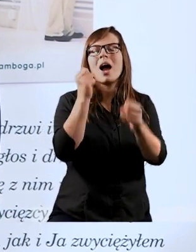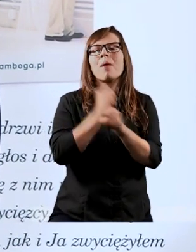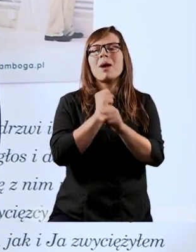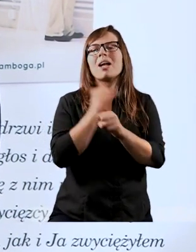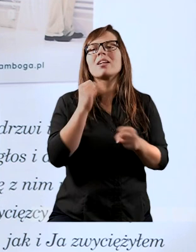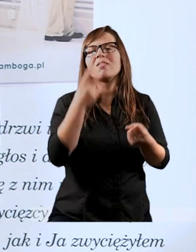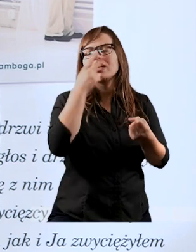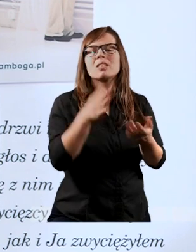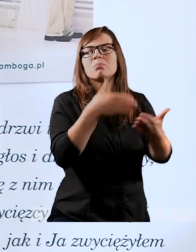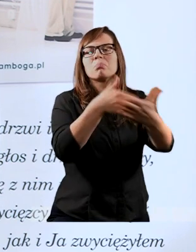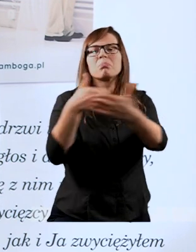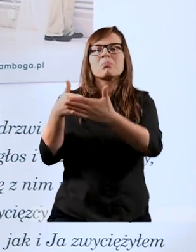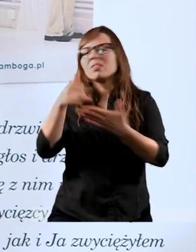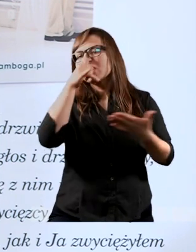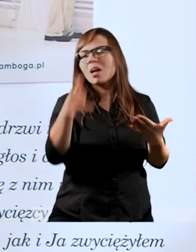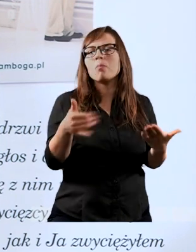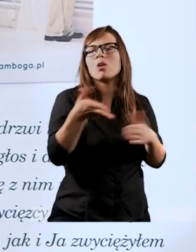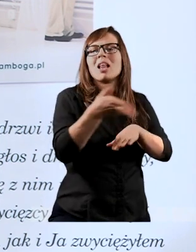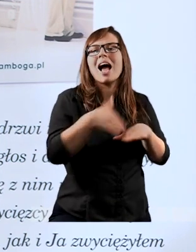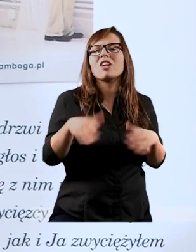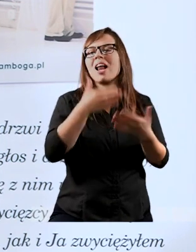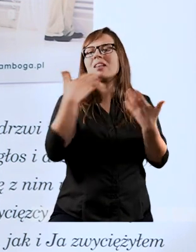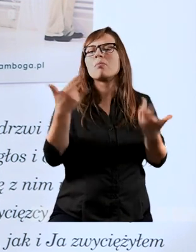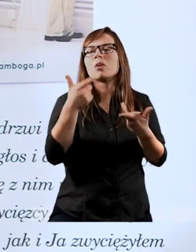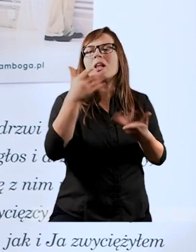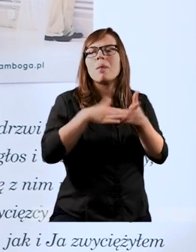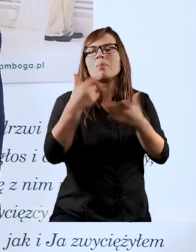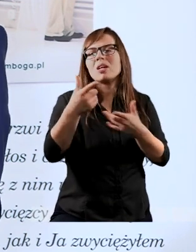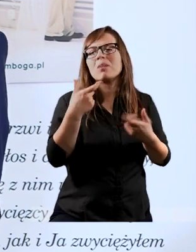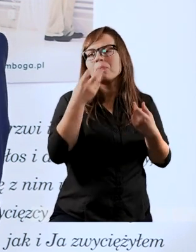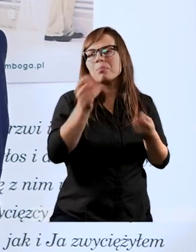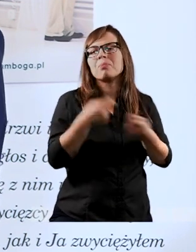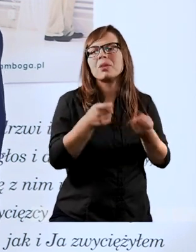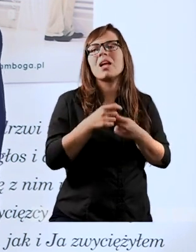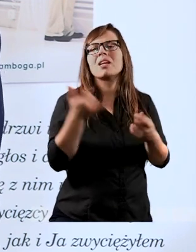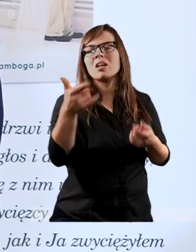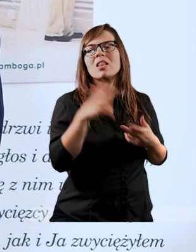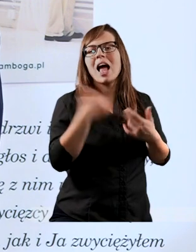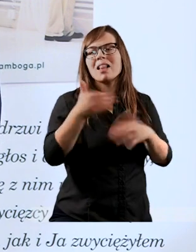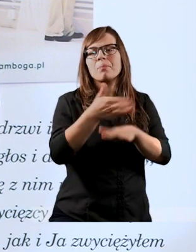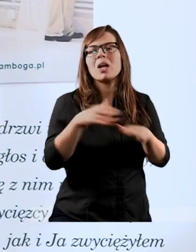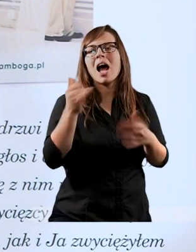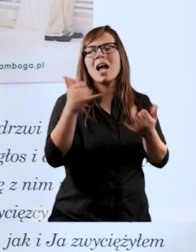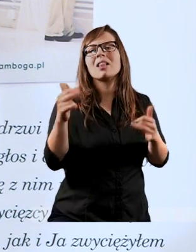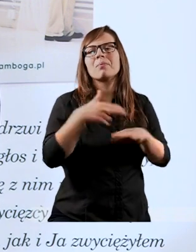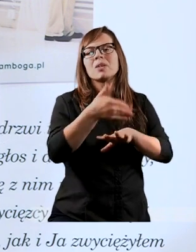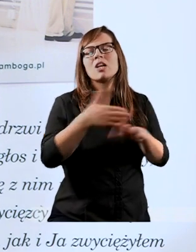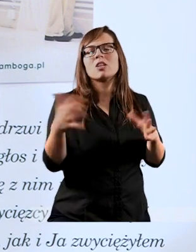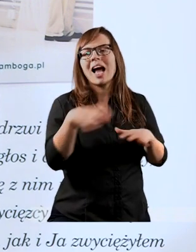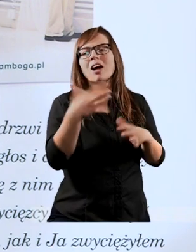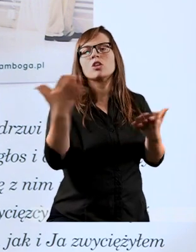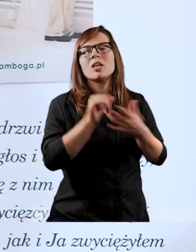pracy i raz jest na dziale mięsnym, chociaż nie je mięsa na przykład, a innym razem na innym dziale, a innym razem na